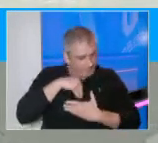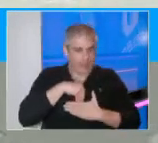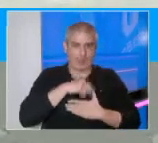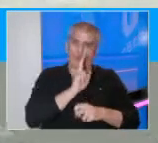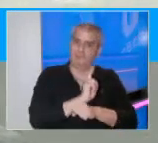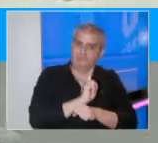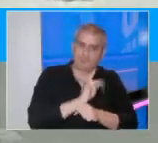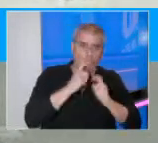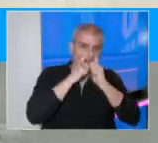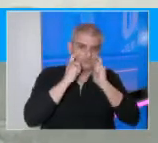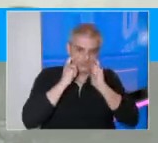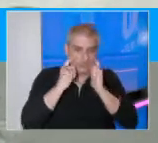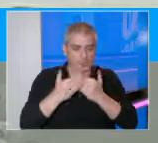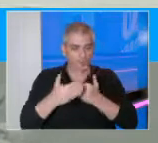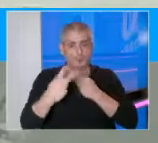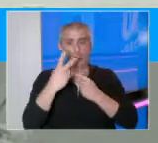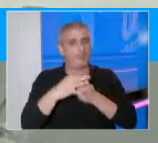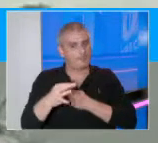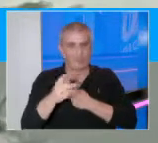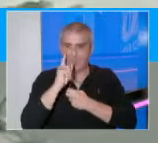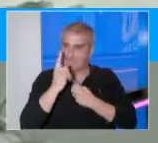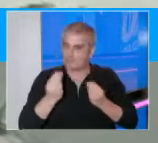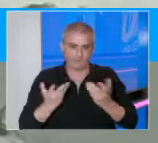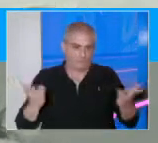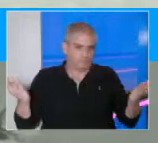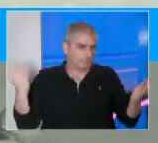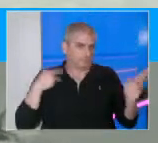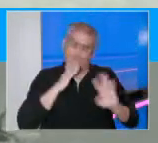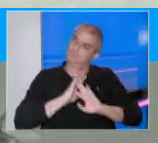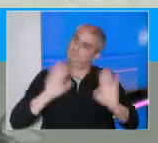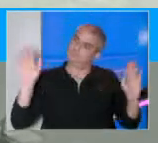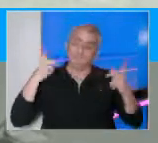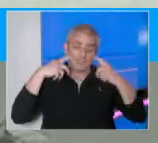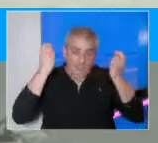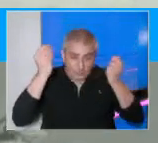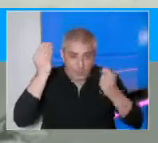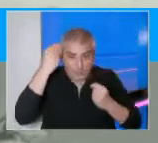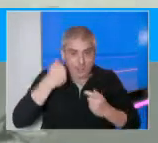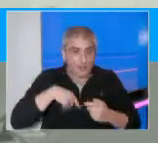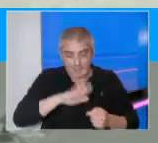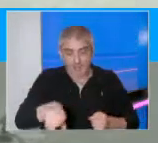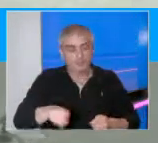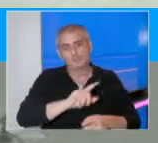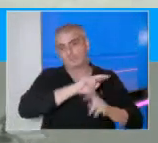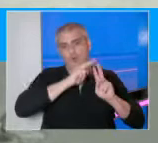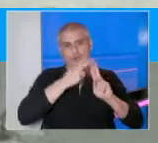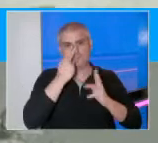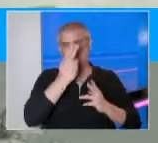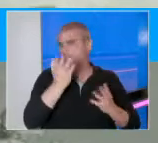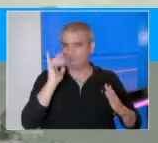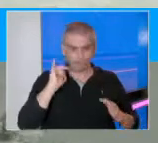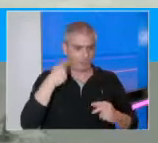הזהירות, את המסכות, את מרחק שני המטרים, אבל יש דברים שאנחנו אומרים, עד כאן, חינוך הבנים והבנות, בכל העולם ראינו